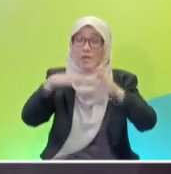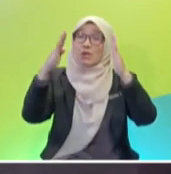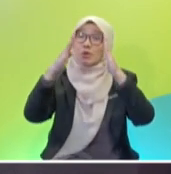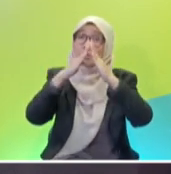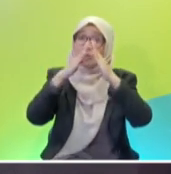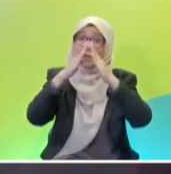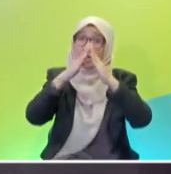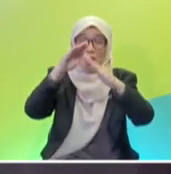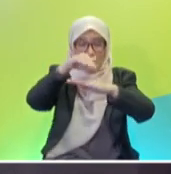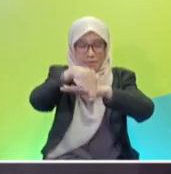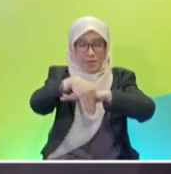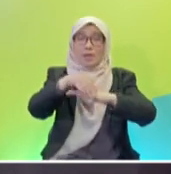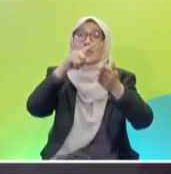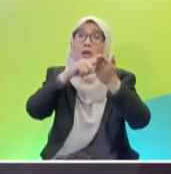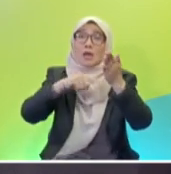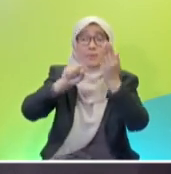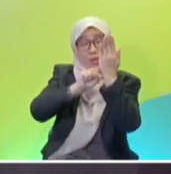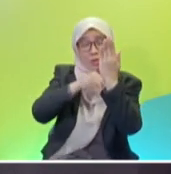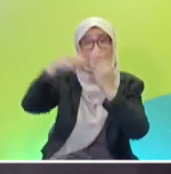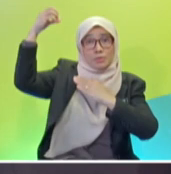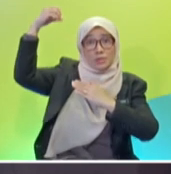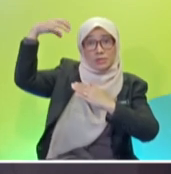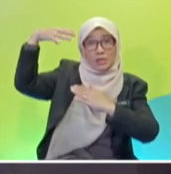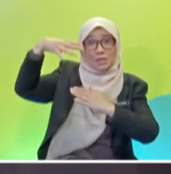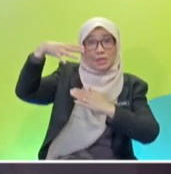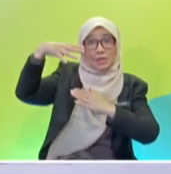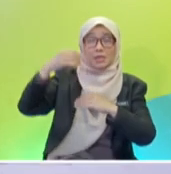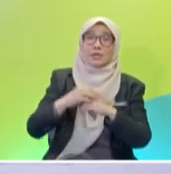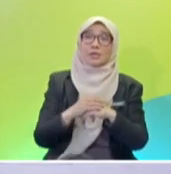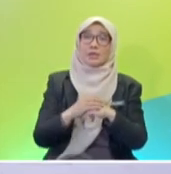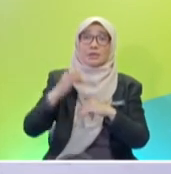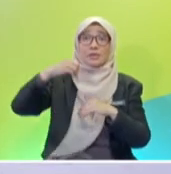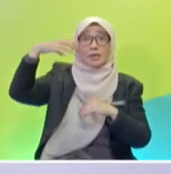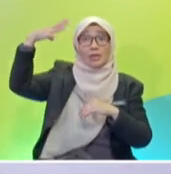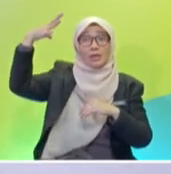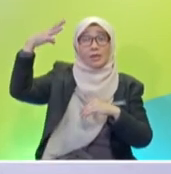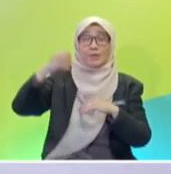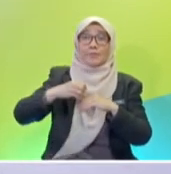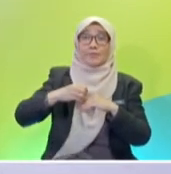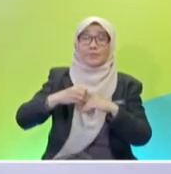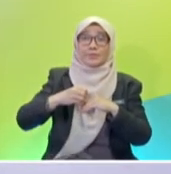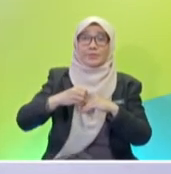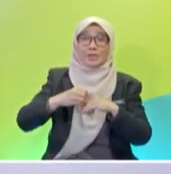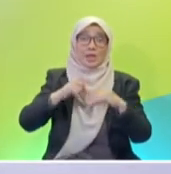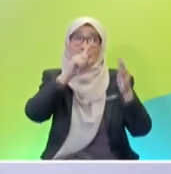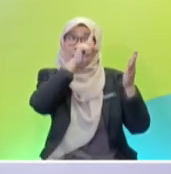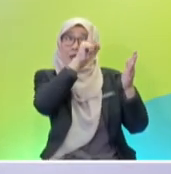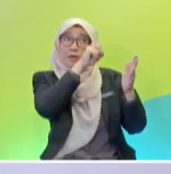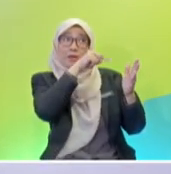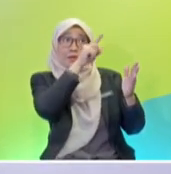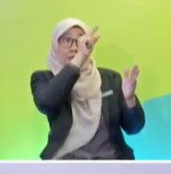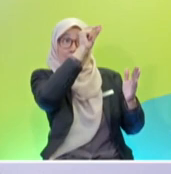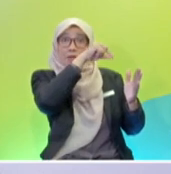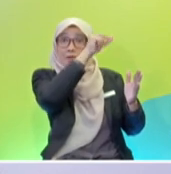pada waktu malam. Apa sumber cahaya yang kita gunakan? Pada waktu malam saya akan pasang suis lampu. Adakah suis